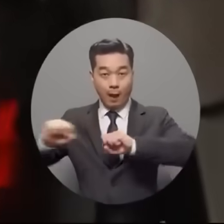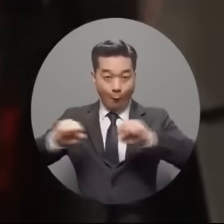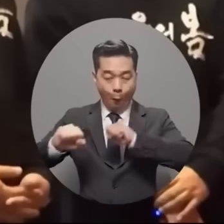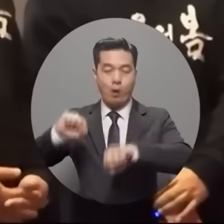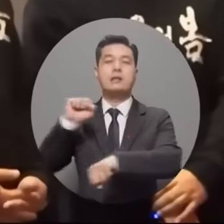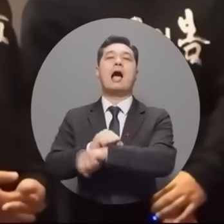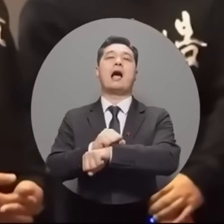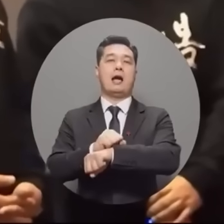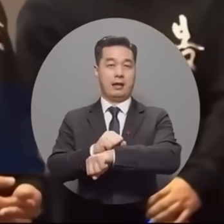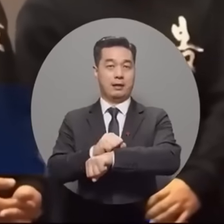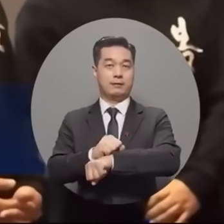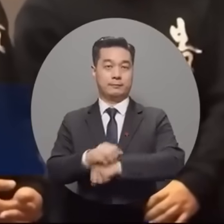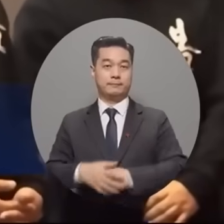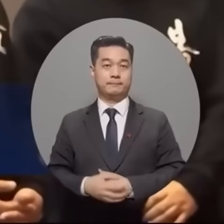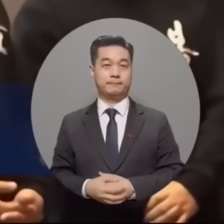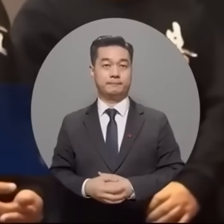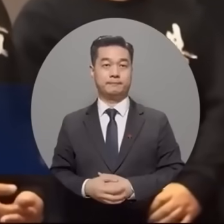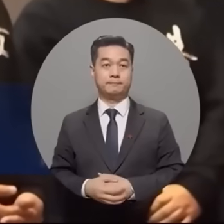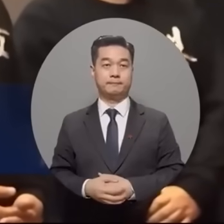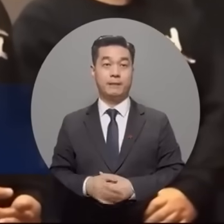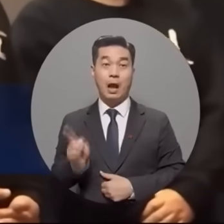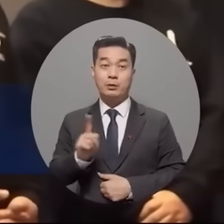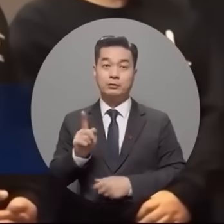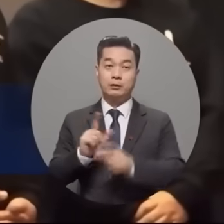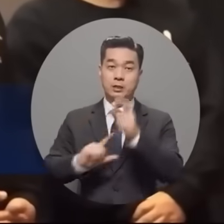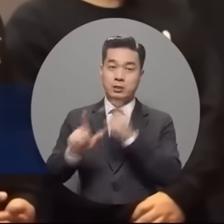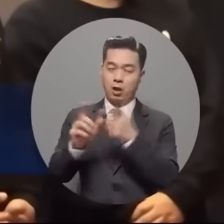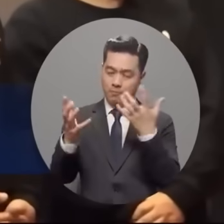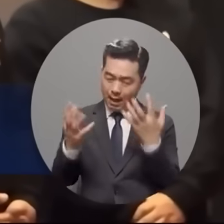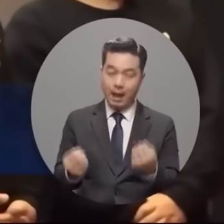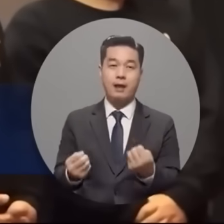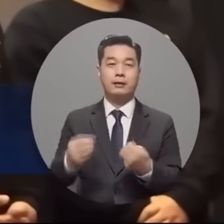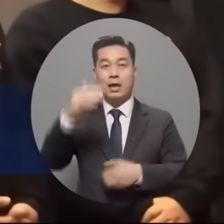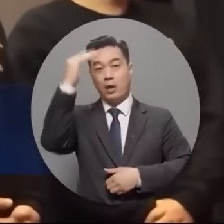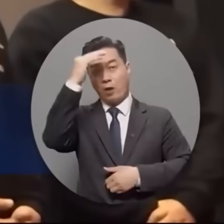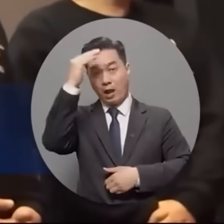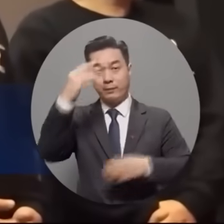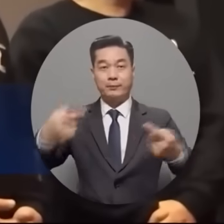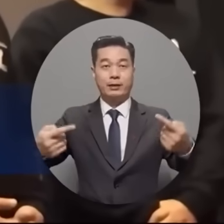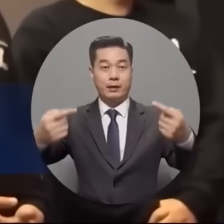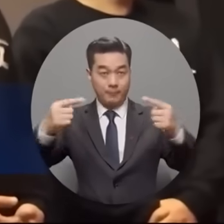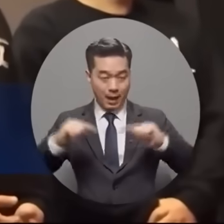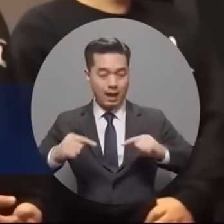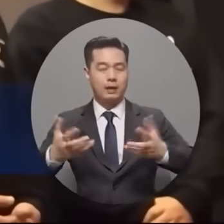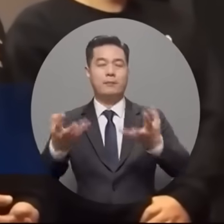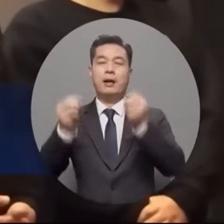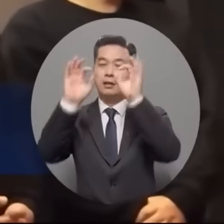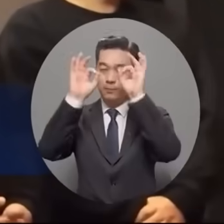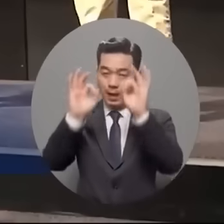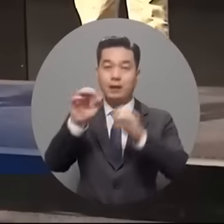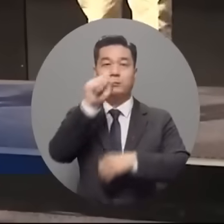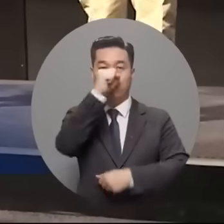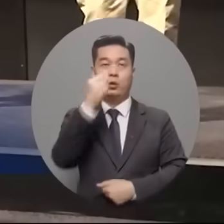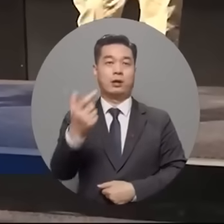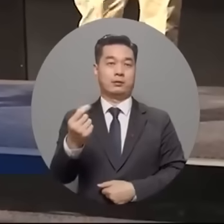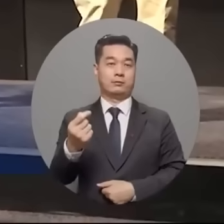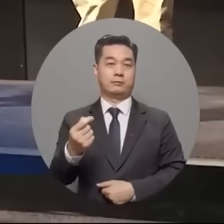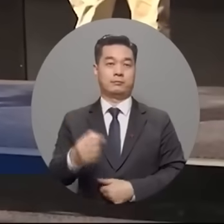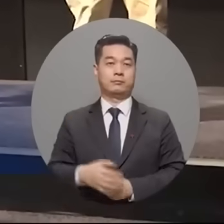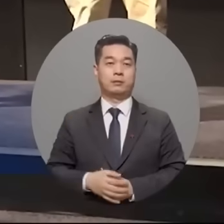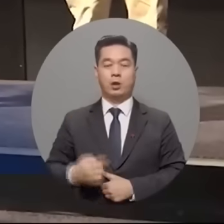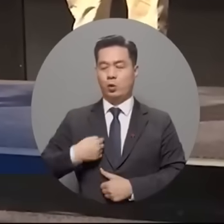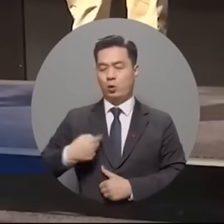더했습니다. 아무튼 더 많이 관객분들이 더 많이 봤으면 좋겠고요.